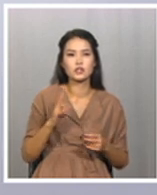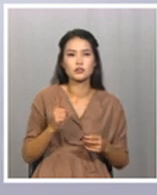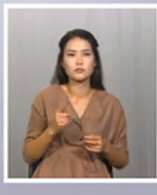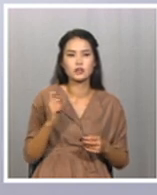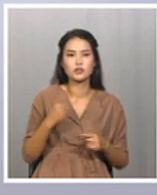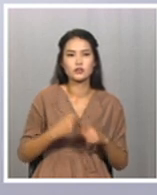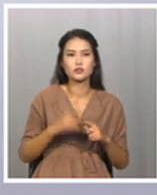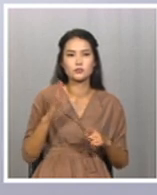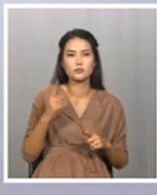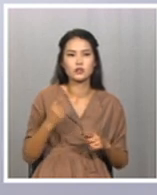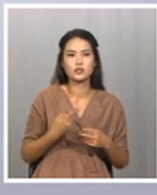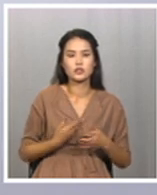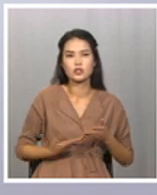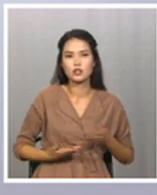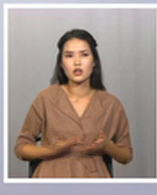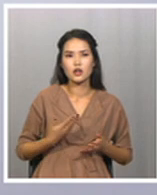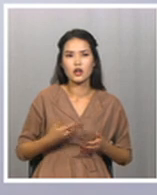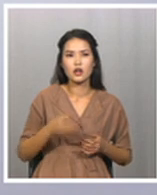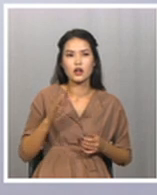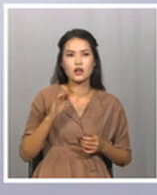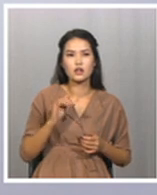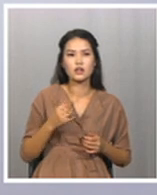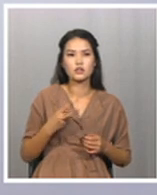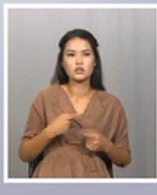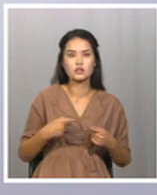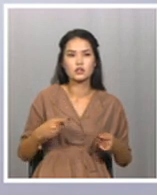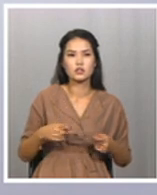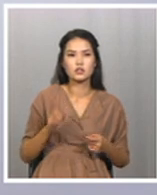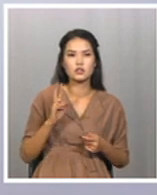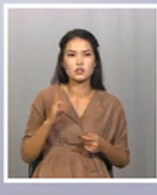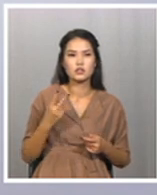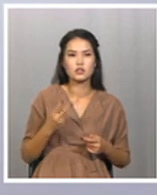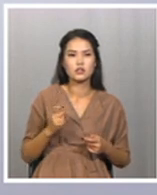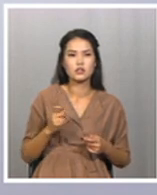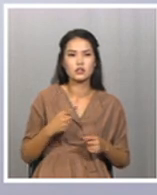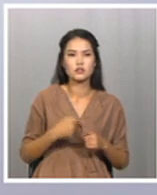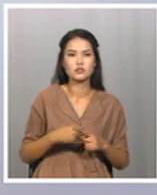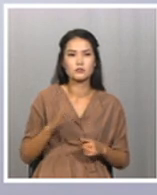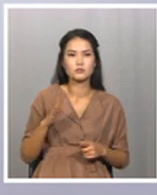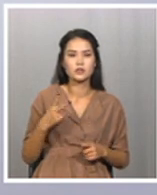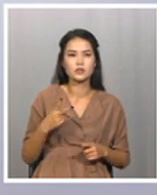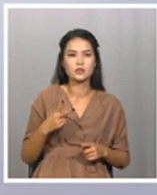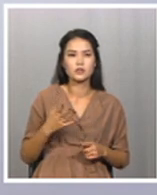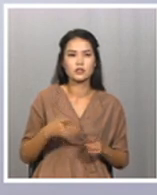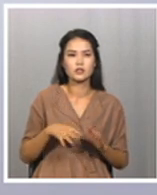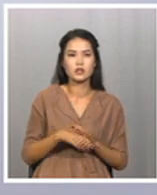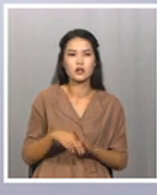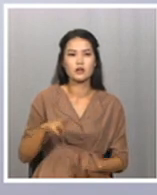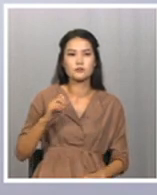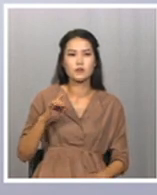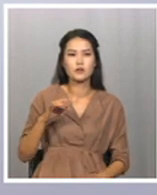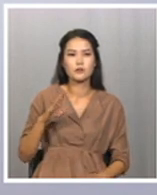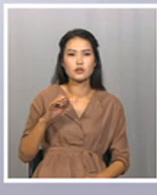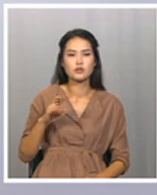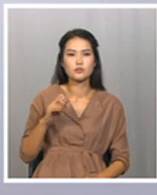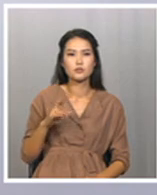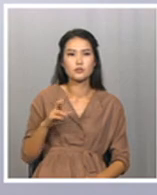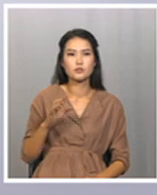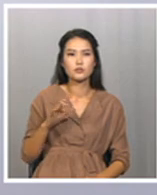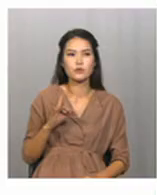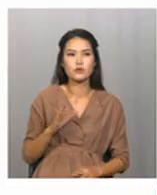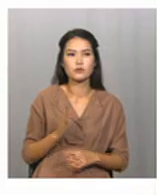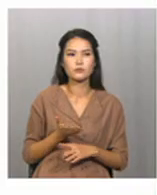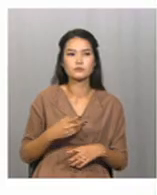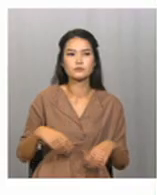b1 және y2 тең k2x қосылған b2 функцияларының графиктері перпендикуляр болады.